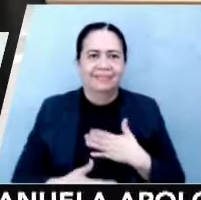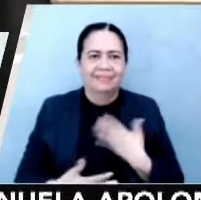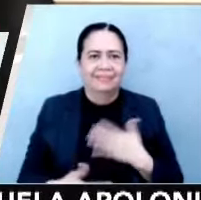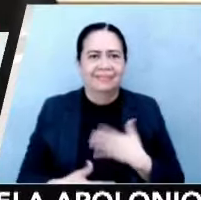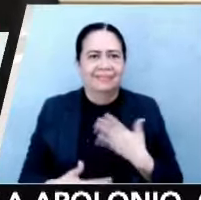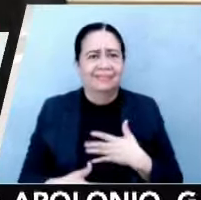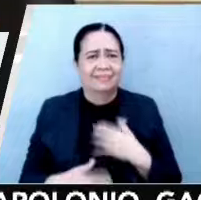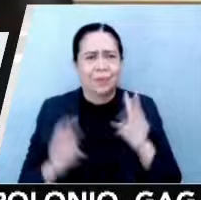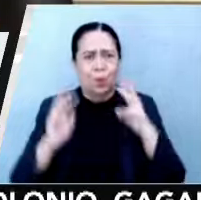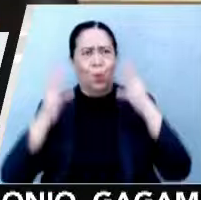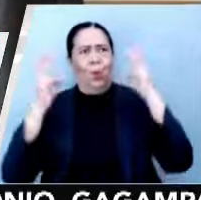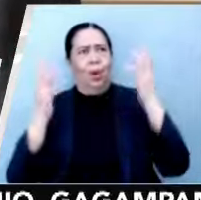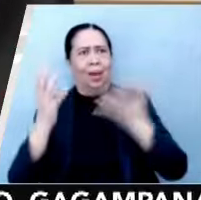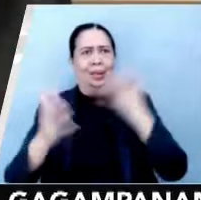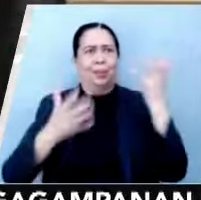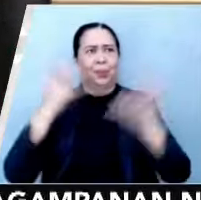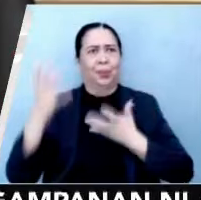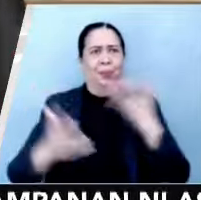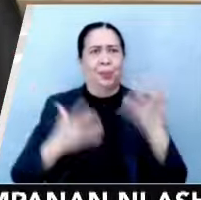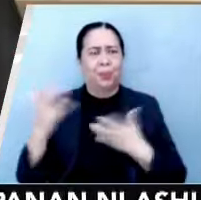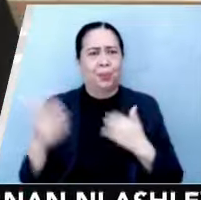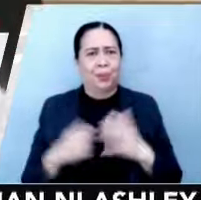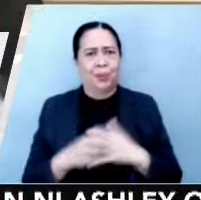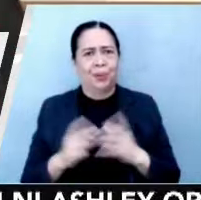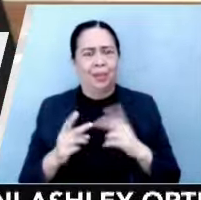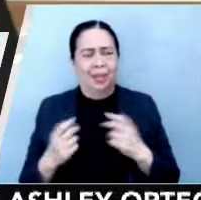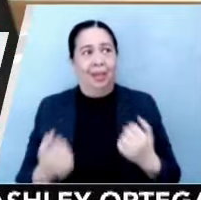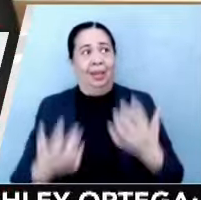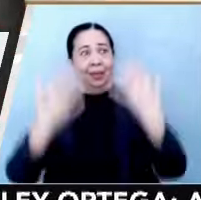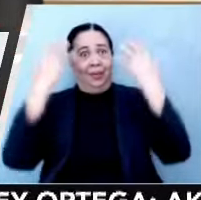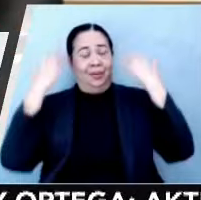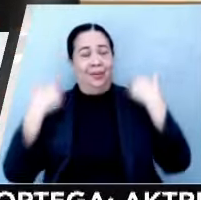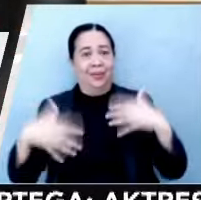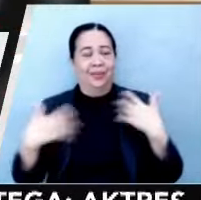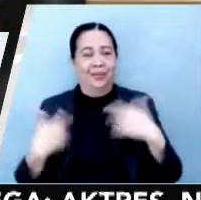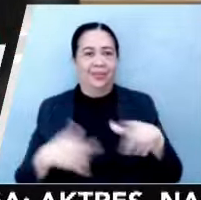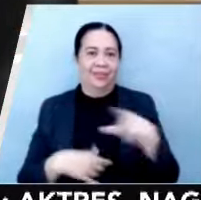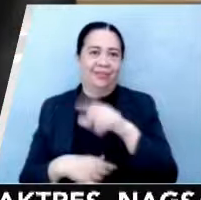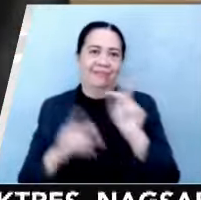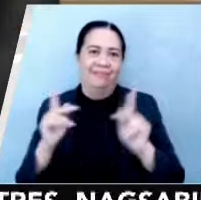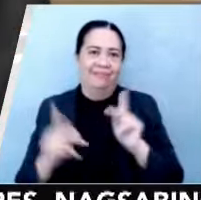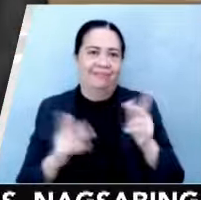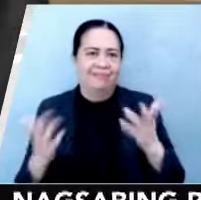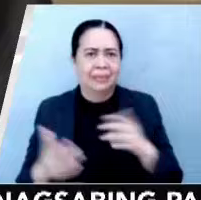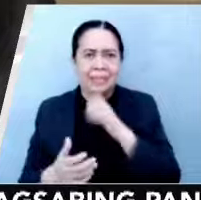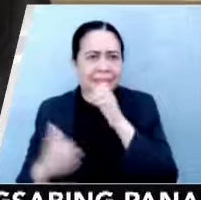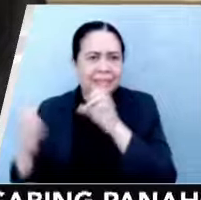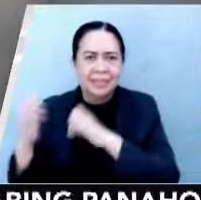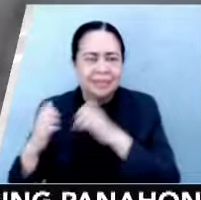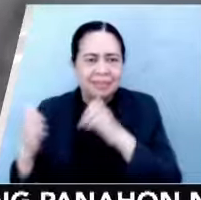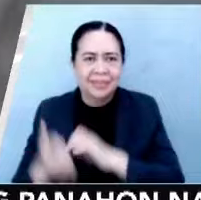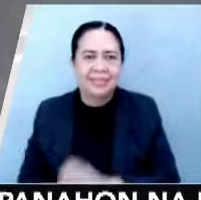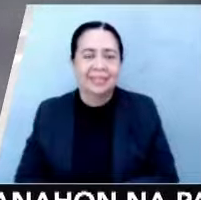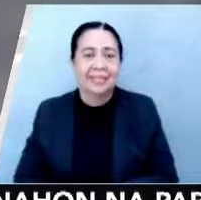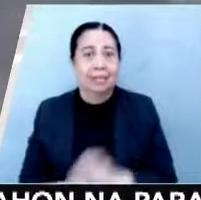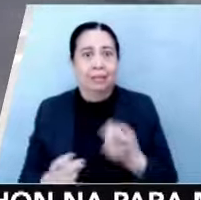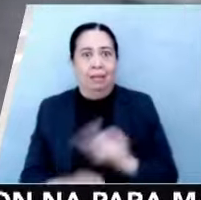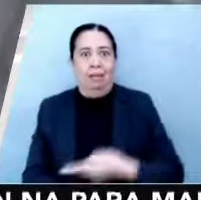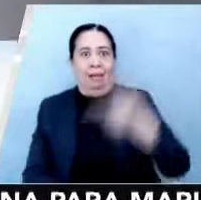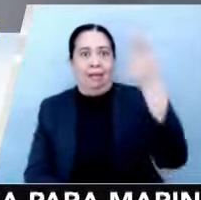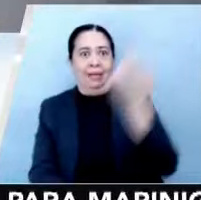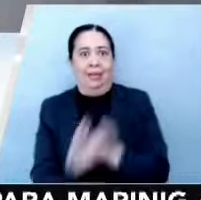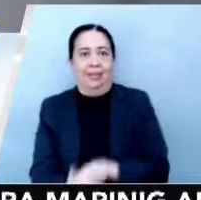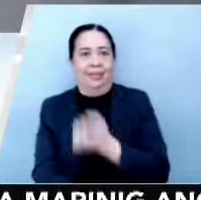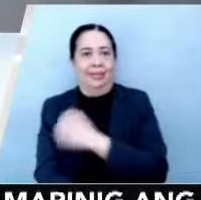nila. Super, at super nakaka-overwhelm yung mga kapuso natin dito. Di namin in-expect ang taas ng energy.